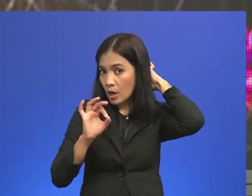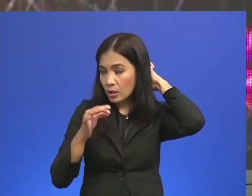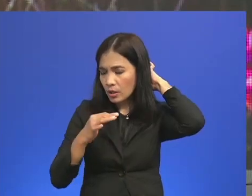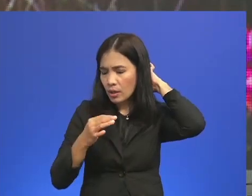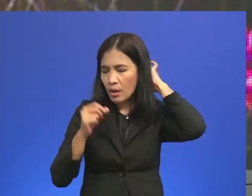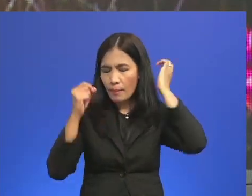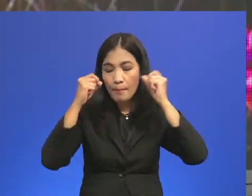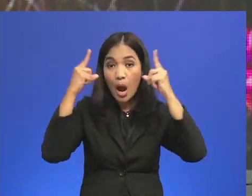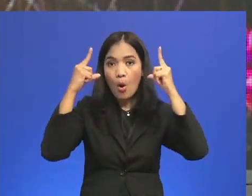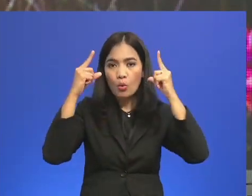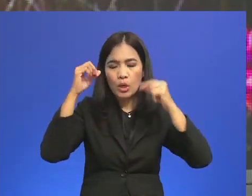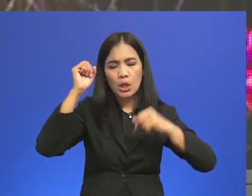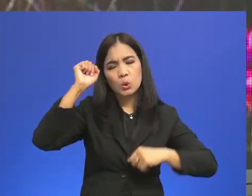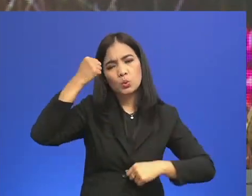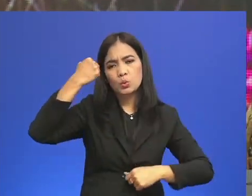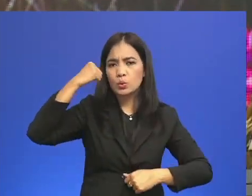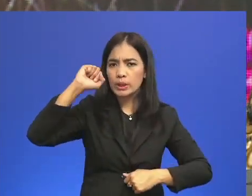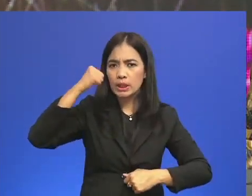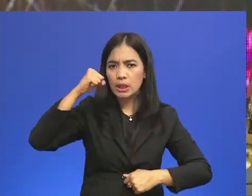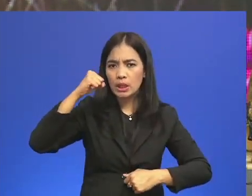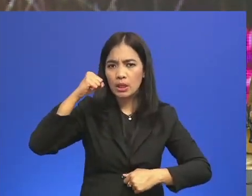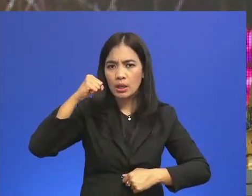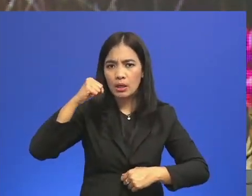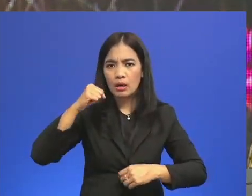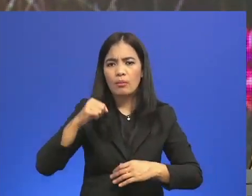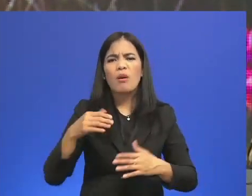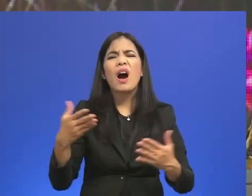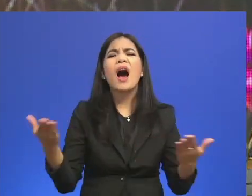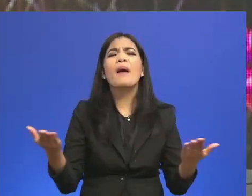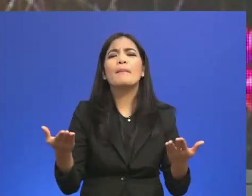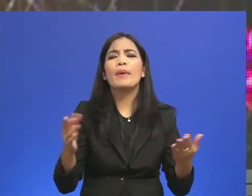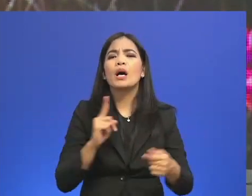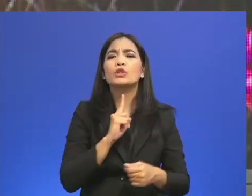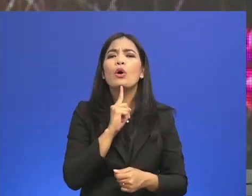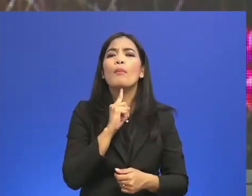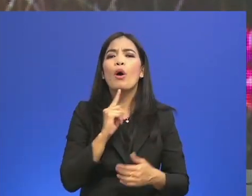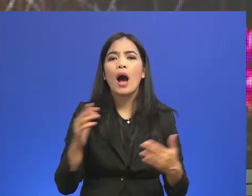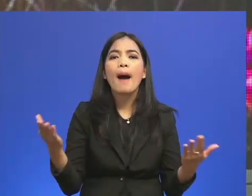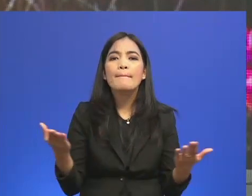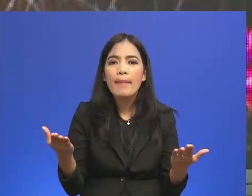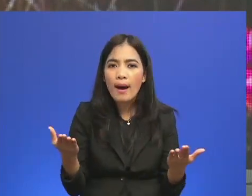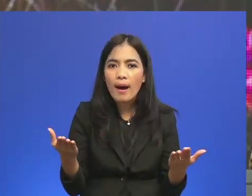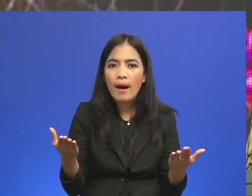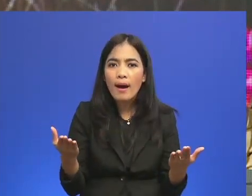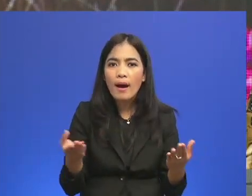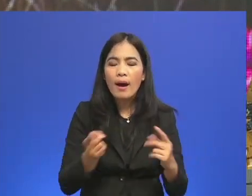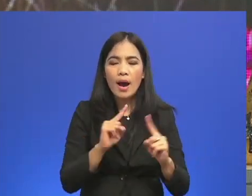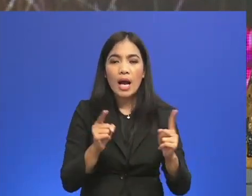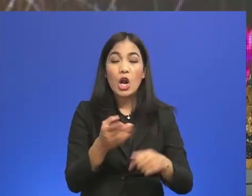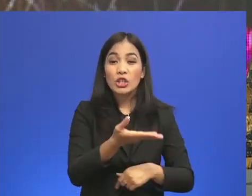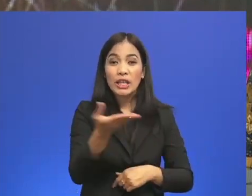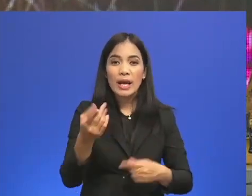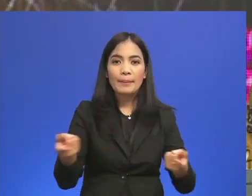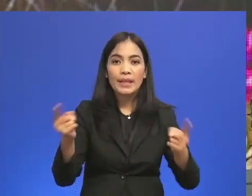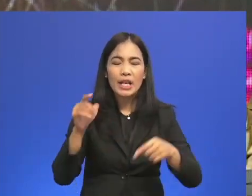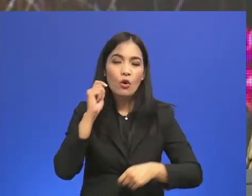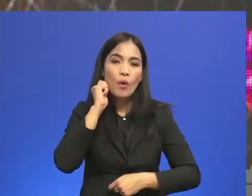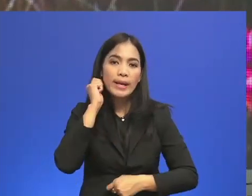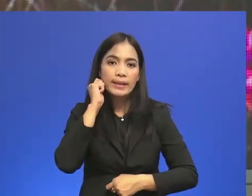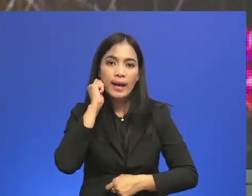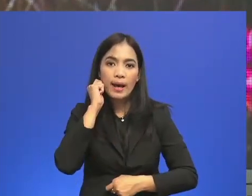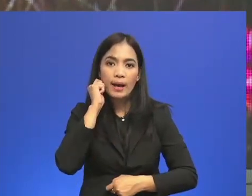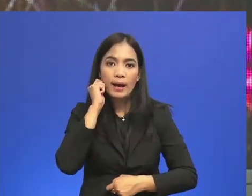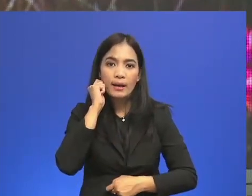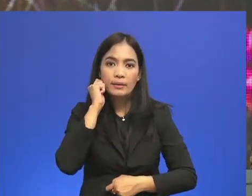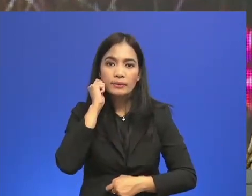bangun. Bagaimana bisa mau sombong sih? Dan kalau saudara sebagai wanita, saudara